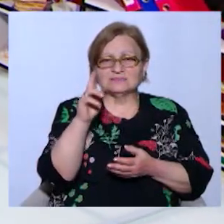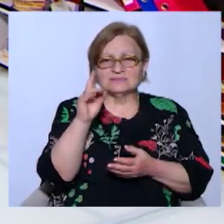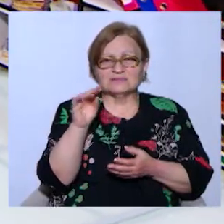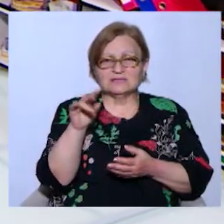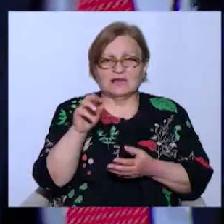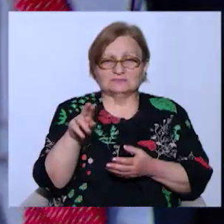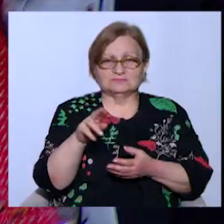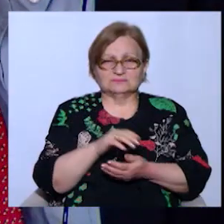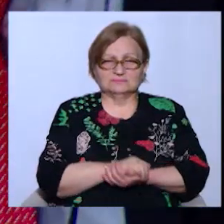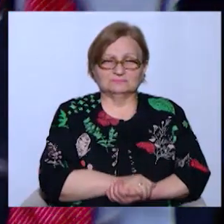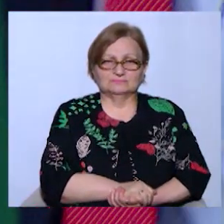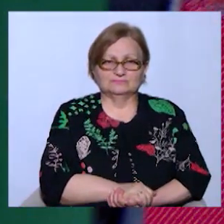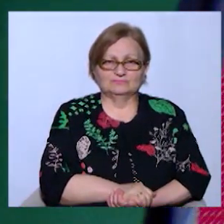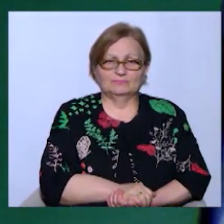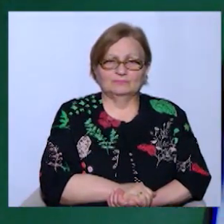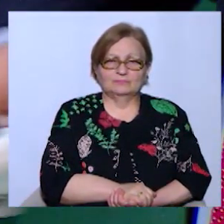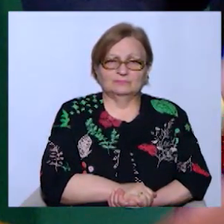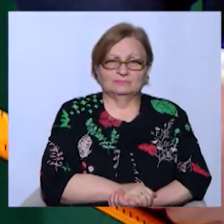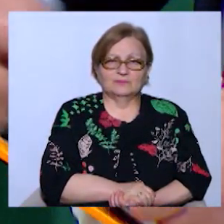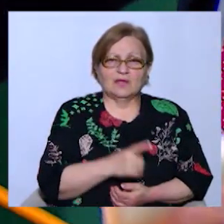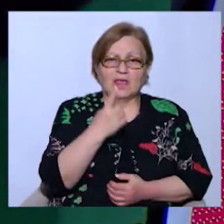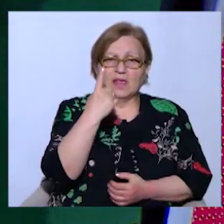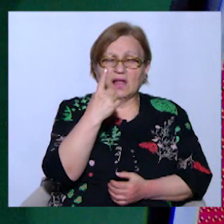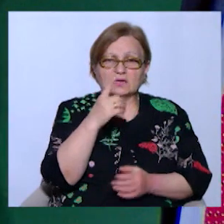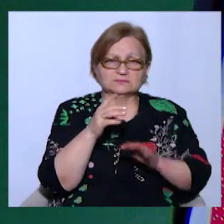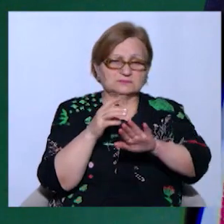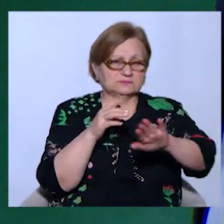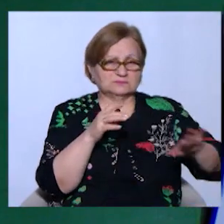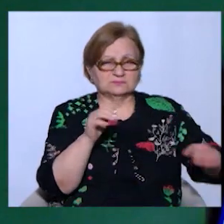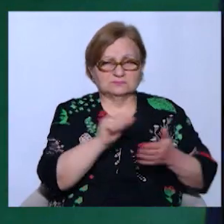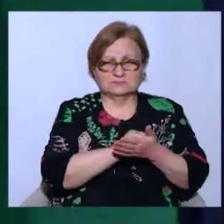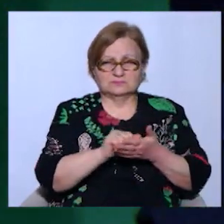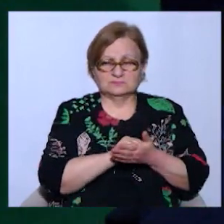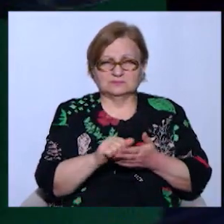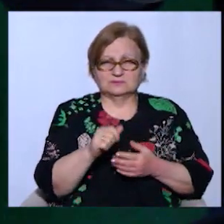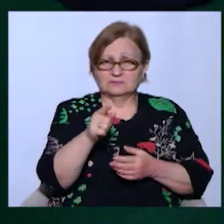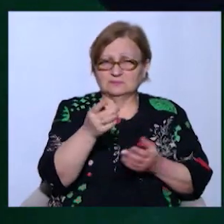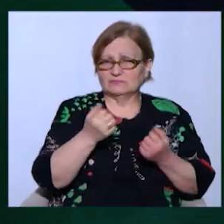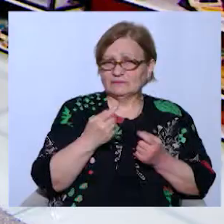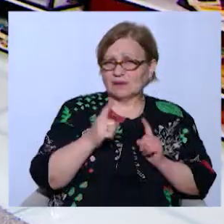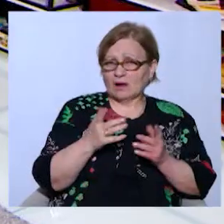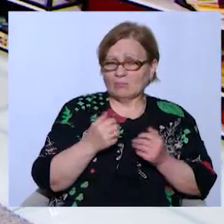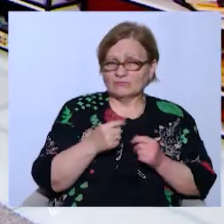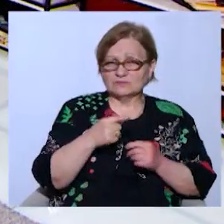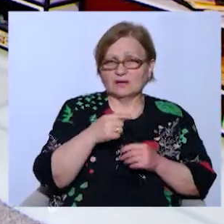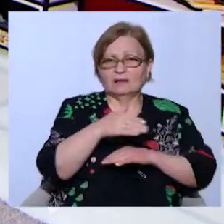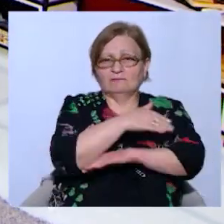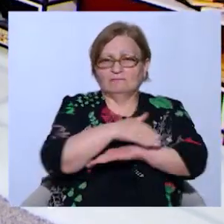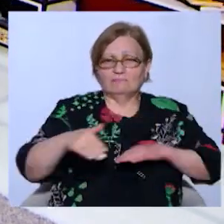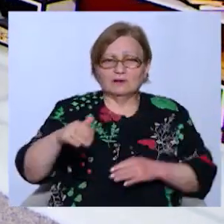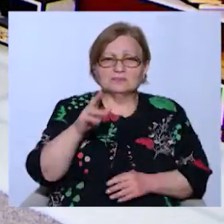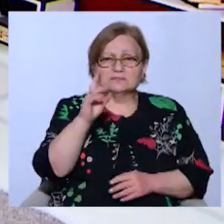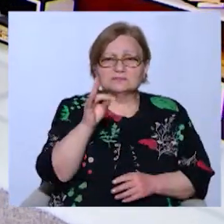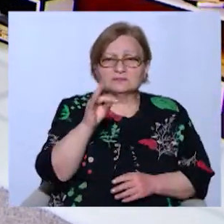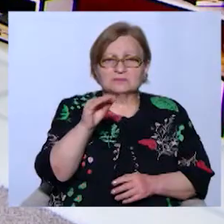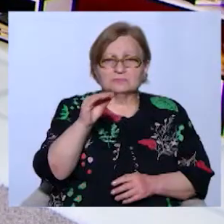ჩამოვაშოროთ ერთი მხარე, მივიღე წრფის ნაწილი, რომელიც არის ერთი მხრიდან შემოსაზღვრული